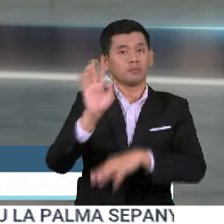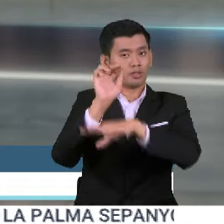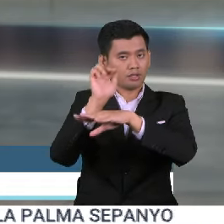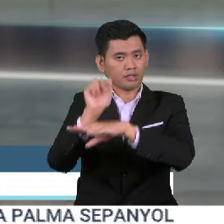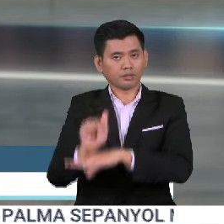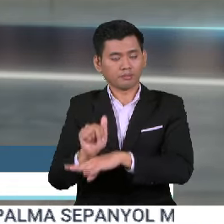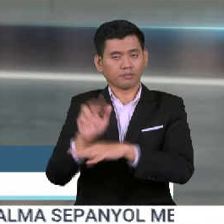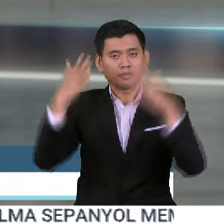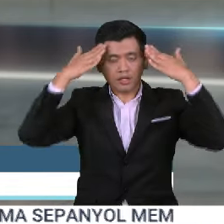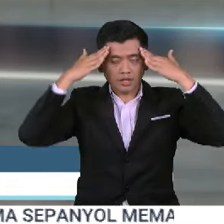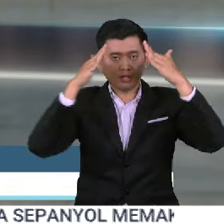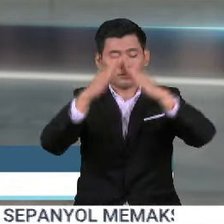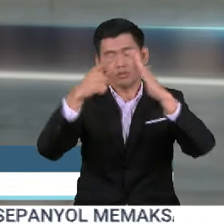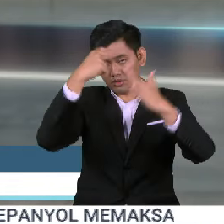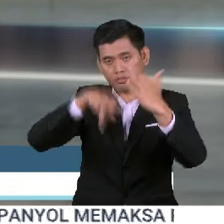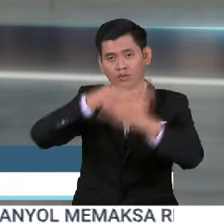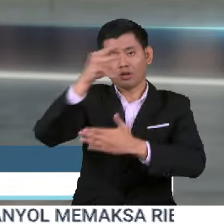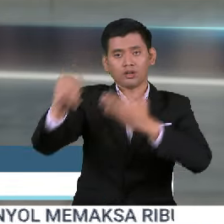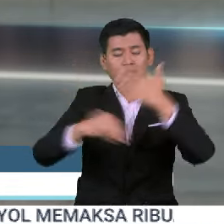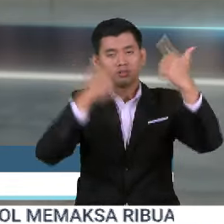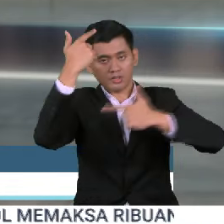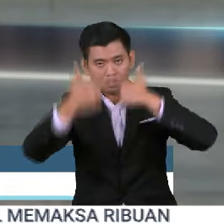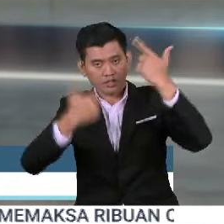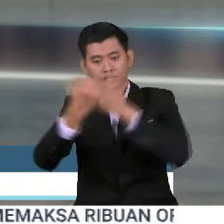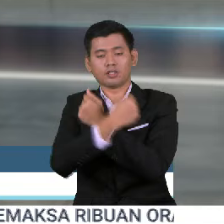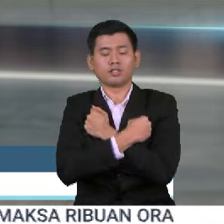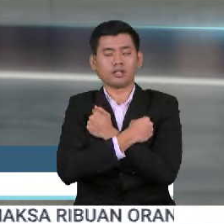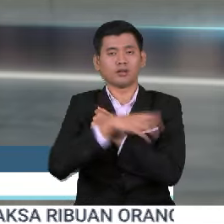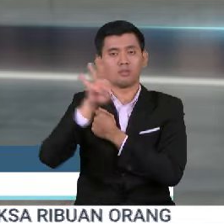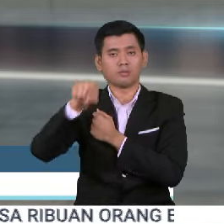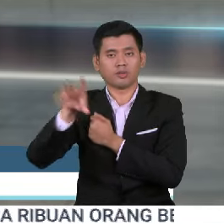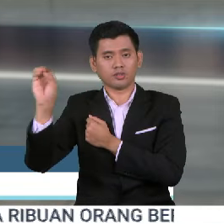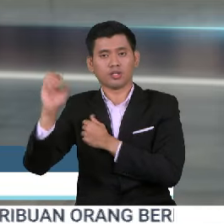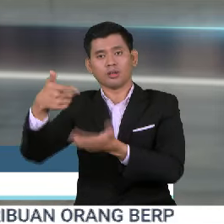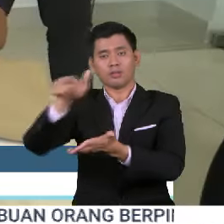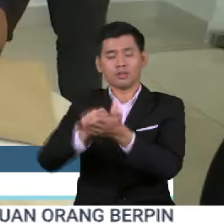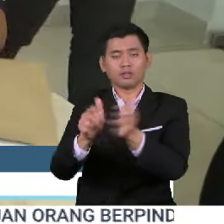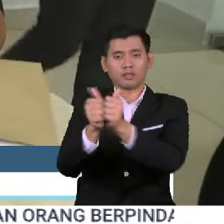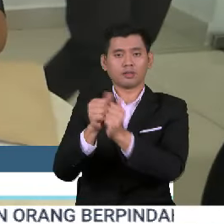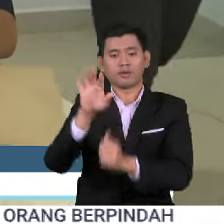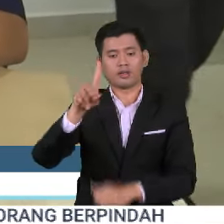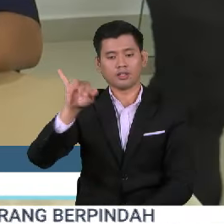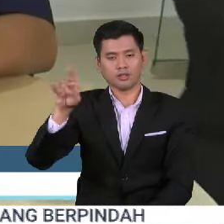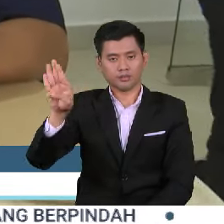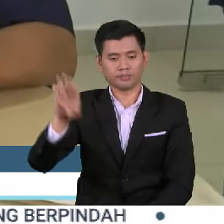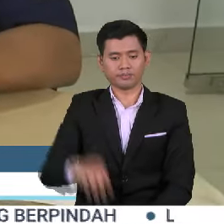program asnaf Jelajah Kasih 4.0. Laporannya Ayu Norihan Saleh.